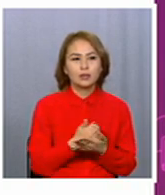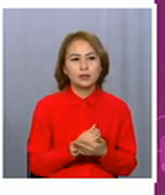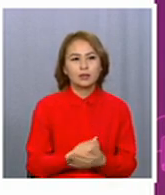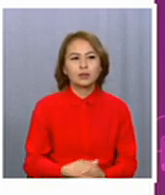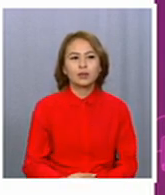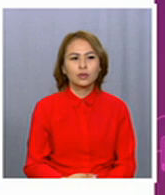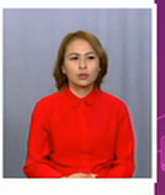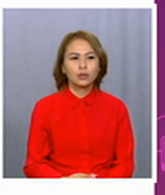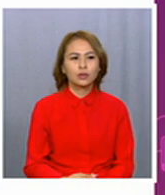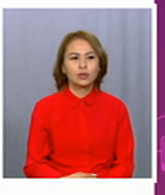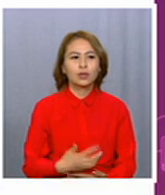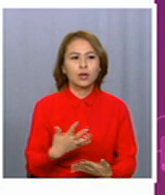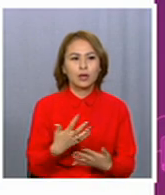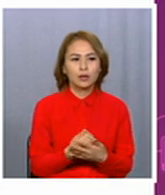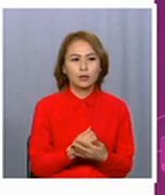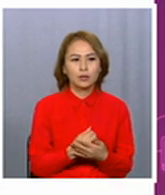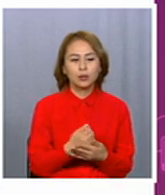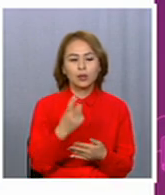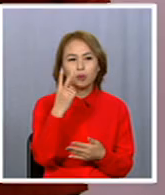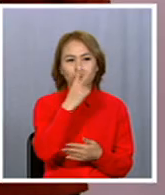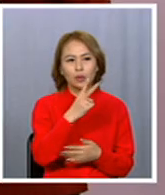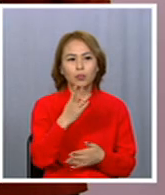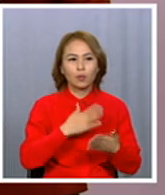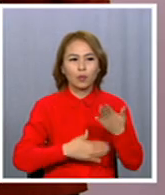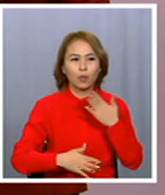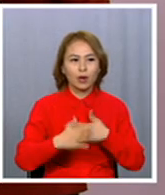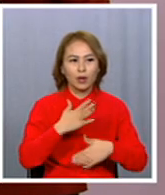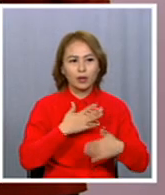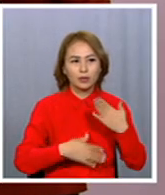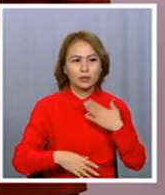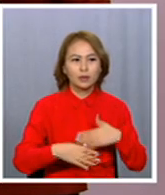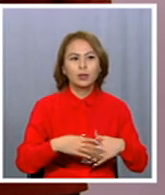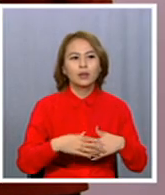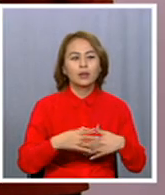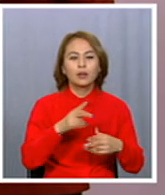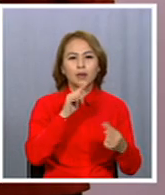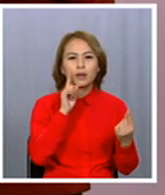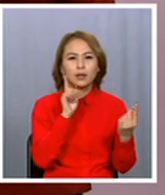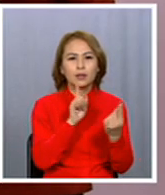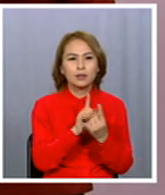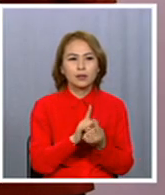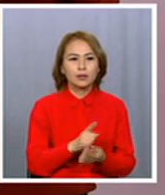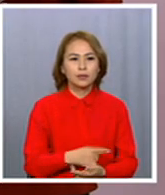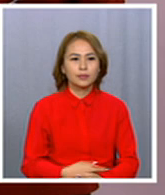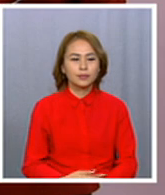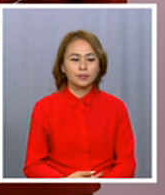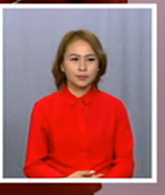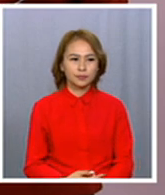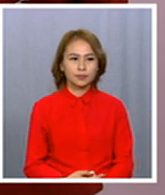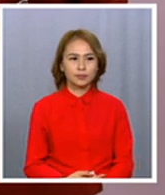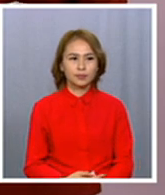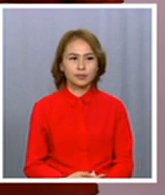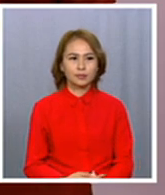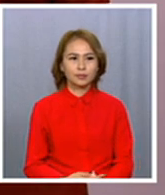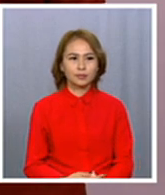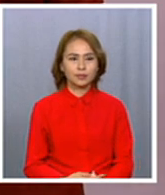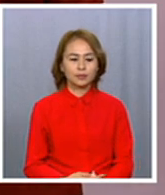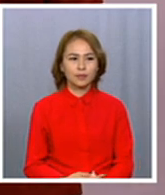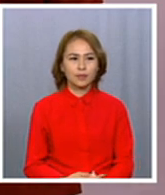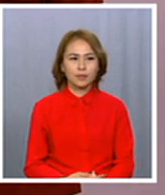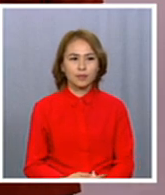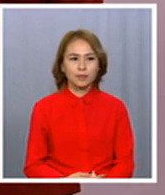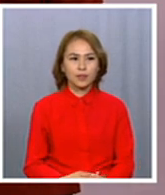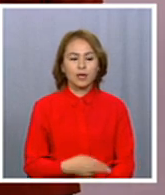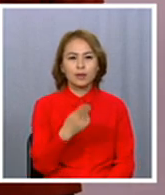сияқты, күтетіні анық, көріп қуанады және қарсалады. Яғни мұнда